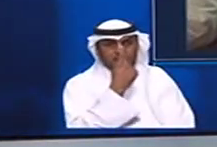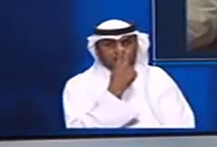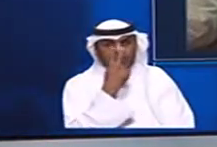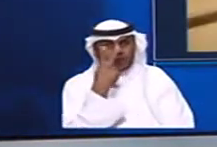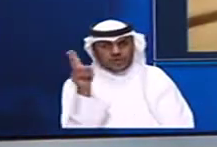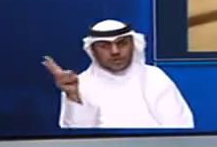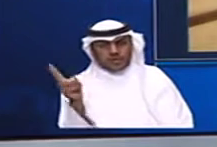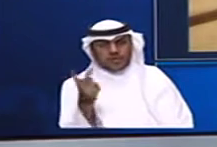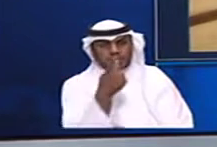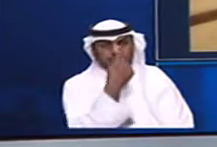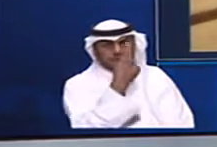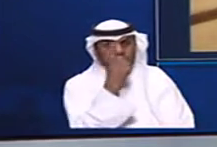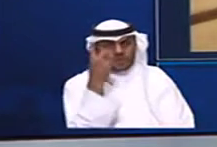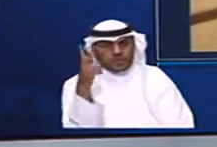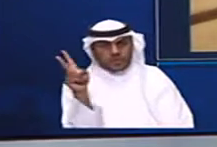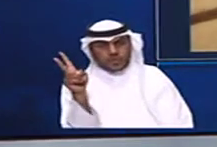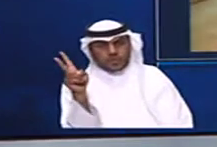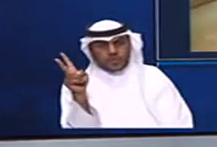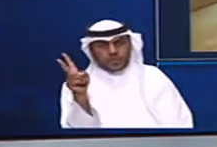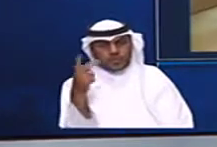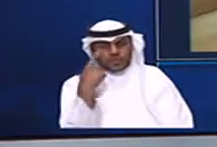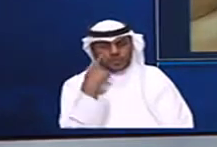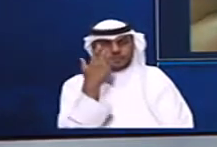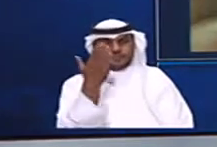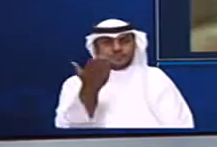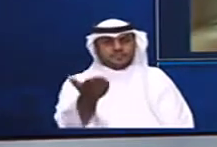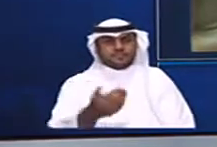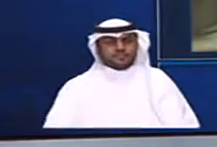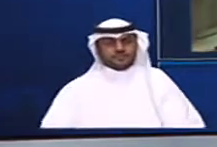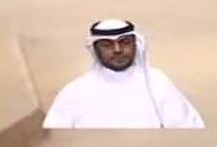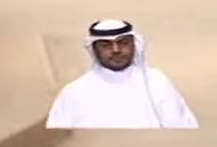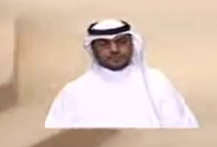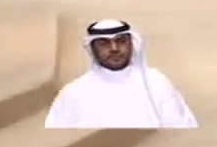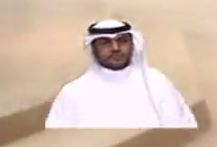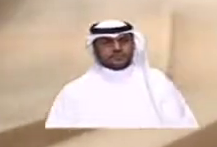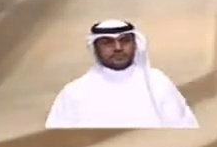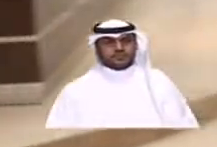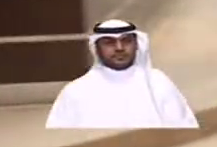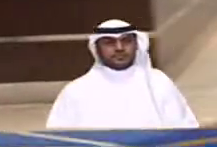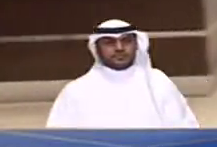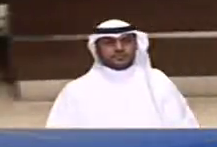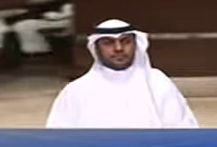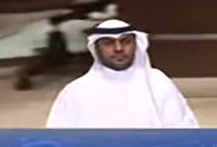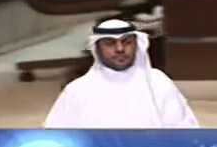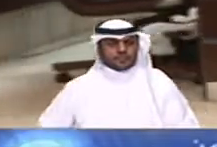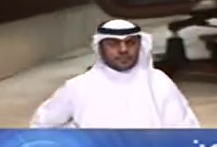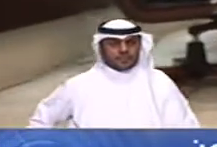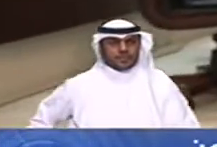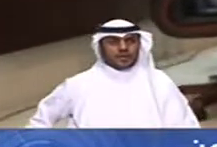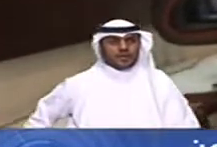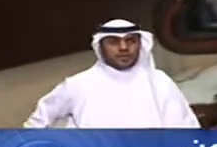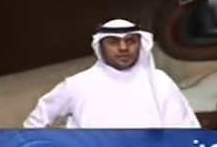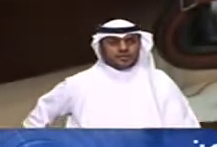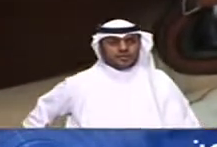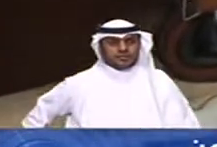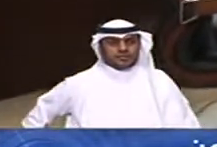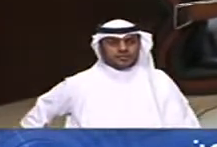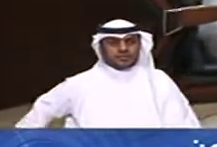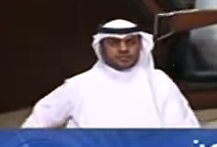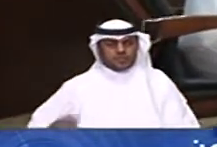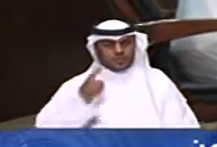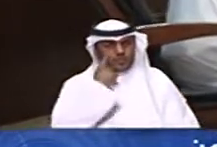2020-2021. التفاصيل والتقرير الزميلة مروان حرم. مما لا شك فيه بأن أهداف التنمية المستدامة